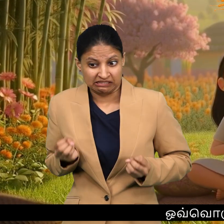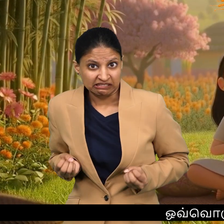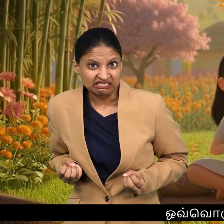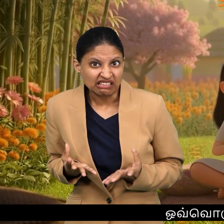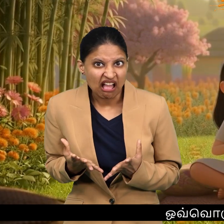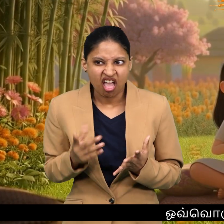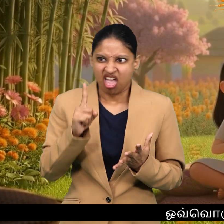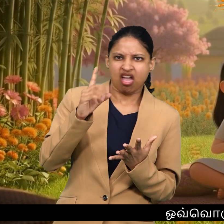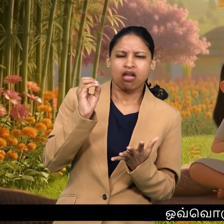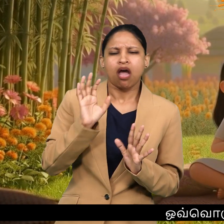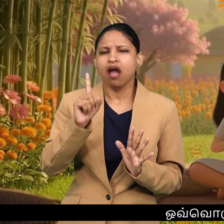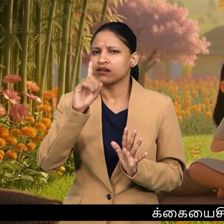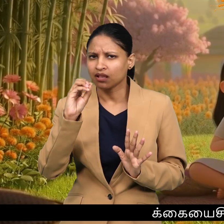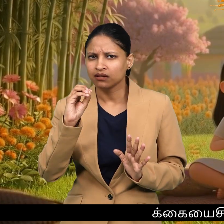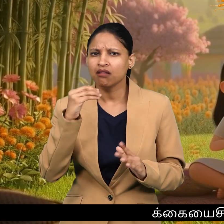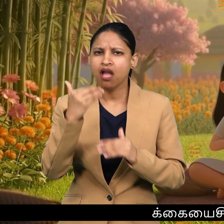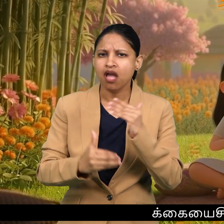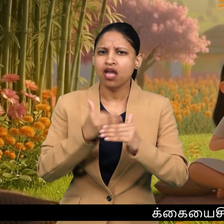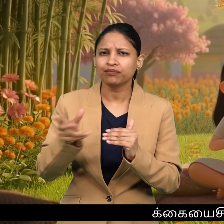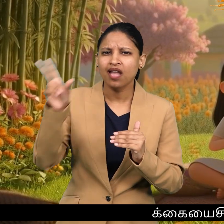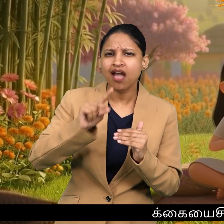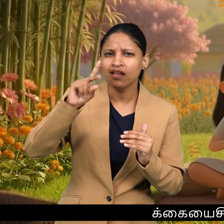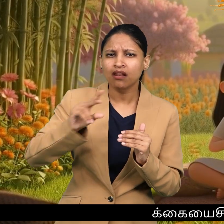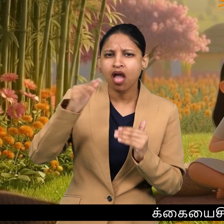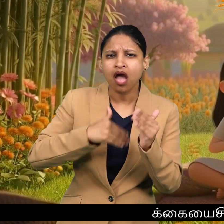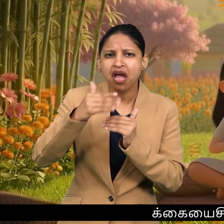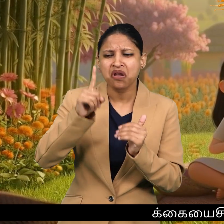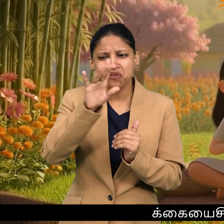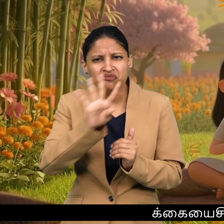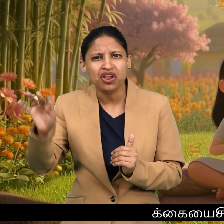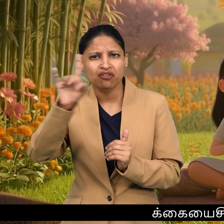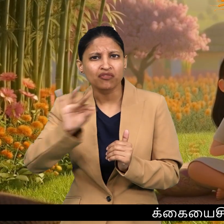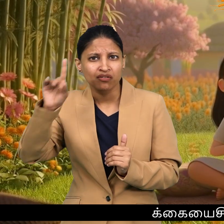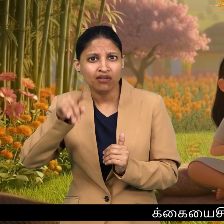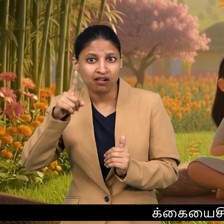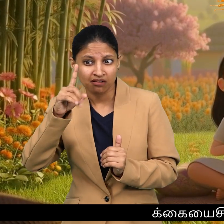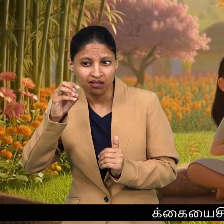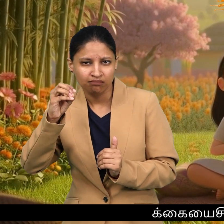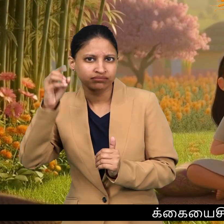செய்து ஒவ்வொரு வாரமும் எண்ணிக்கையை சிறிது அதிகரிக்கவும்.